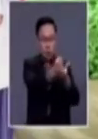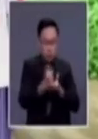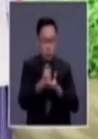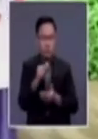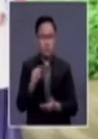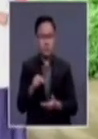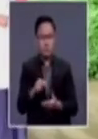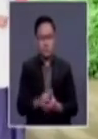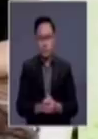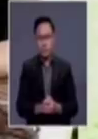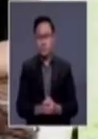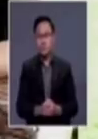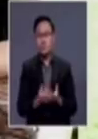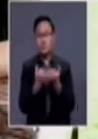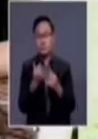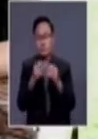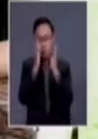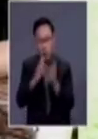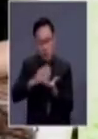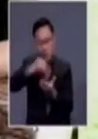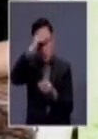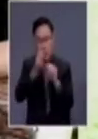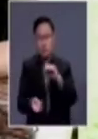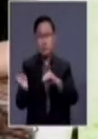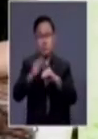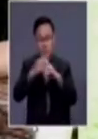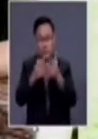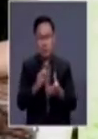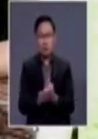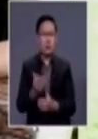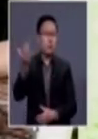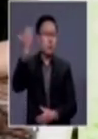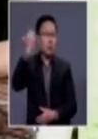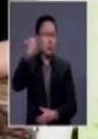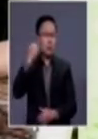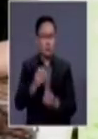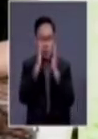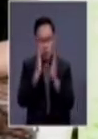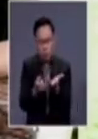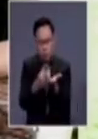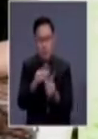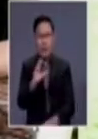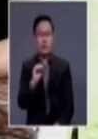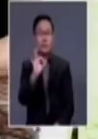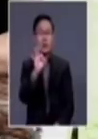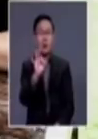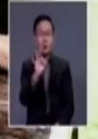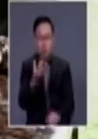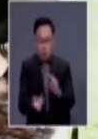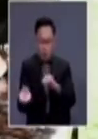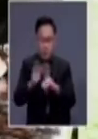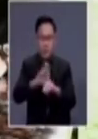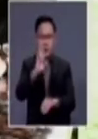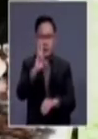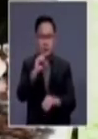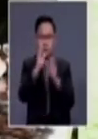พวกนี้ค่ะก็จำนวนนักเรียนตอนนี้ก็เพิ่มขึ้นนะคะเป็นจากที่ อยู่ที่59คนนะคะเพิ่มเป็น70